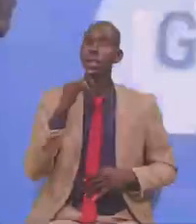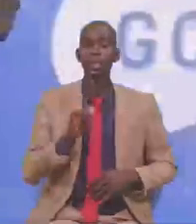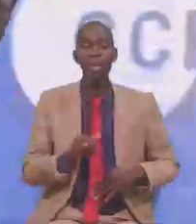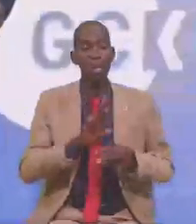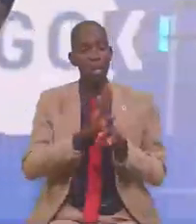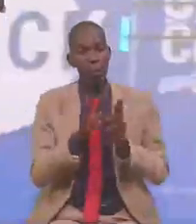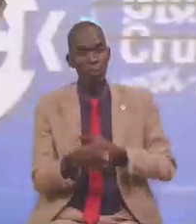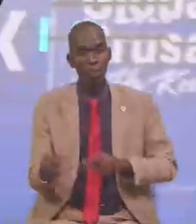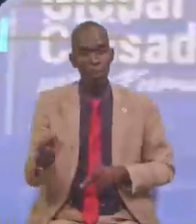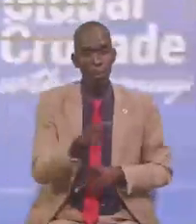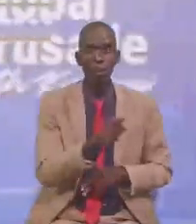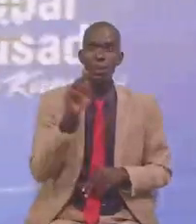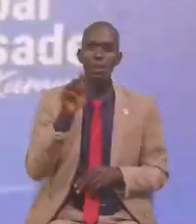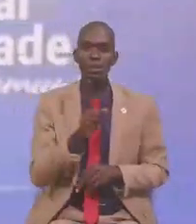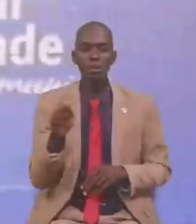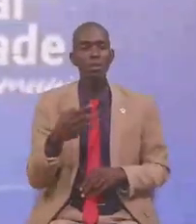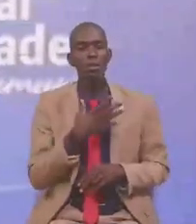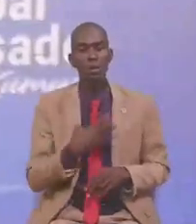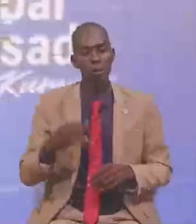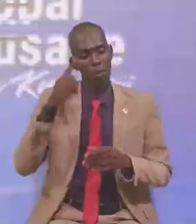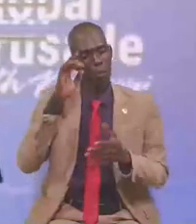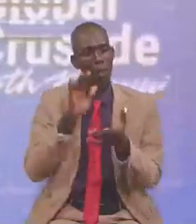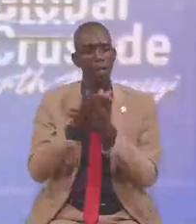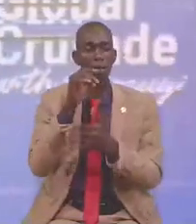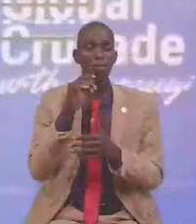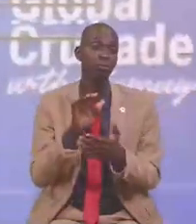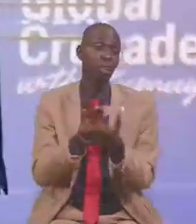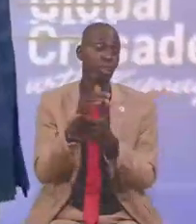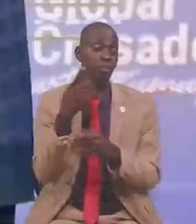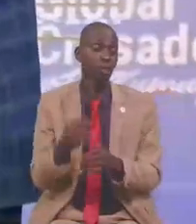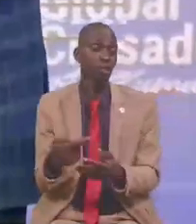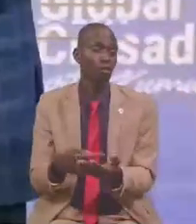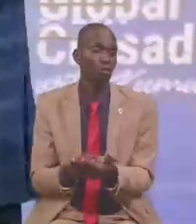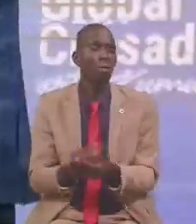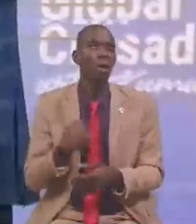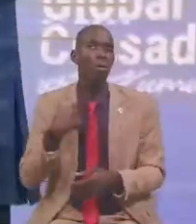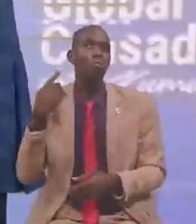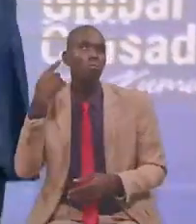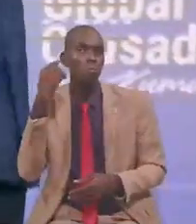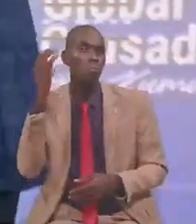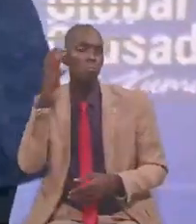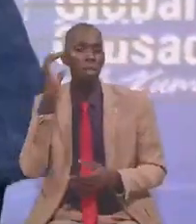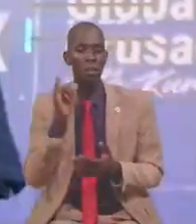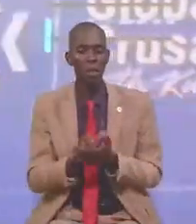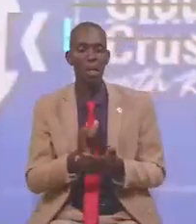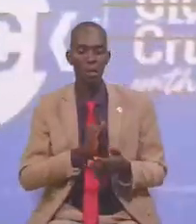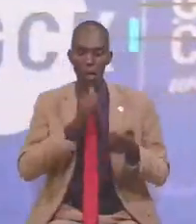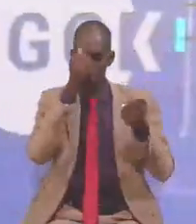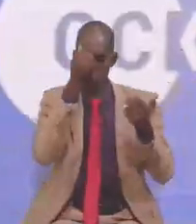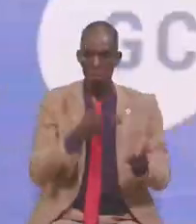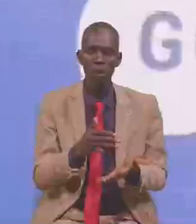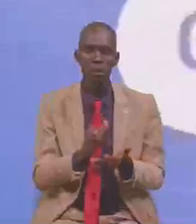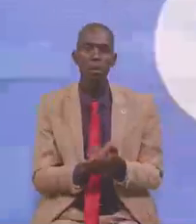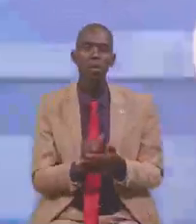donc et croyez à l'évangile. J'ai entendu cela et j'ai fait cela. Venez à moi, vous